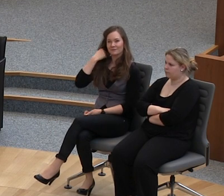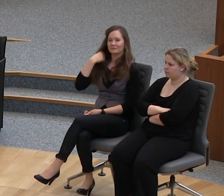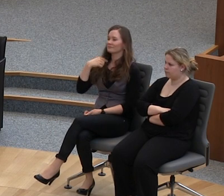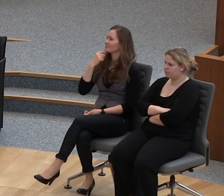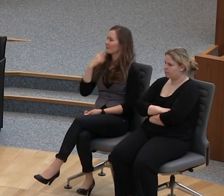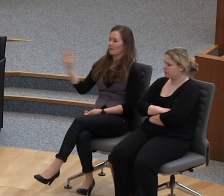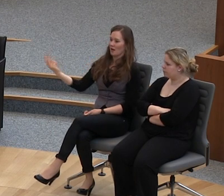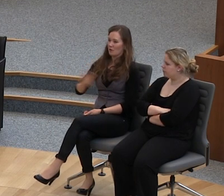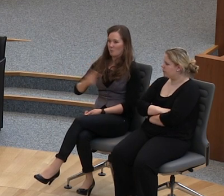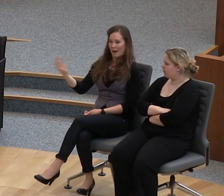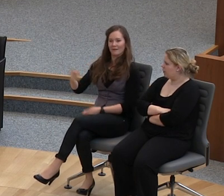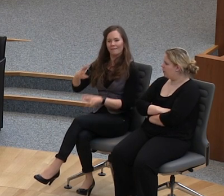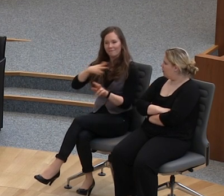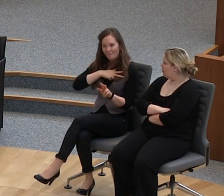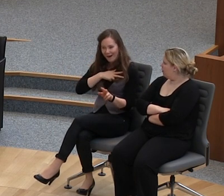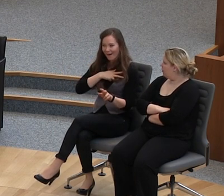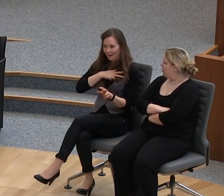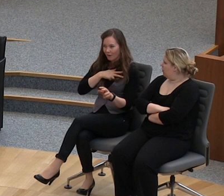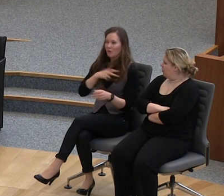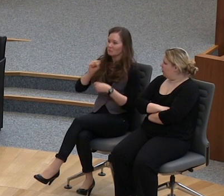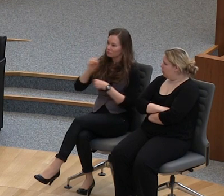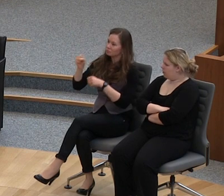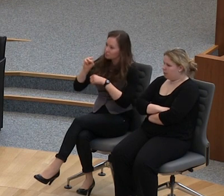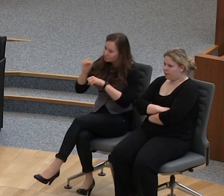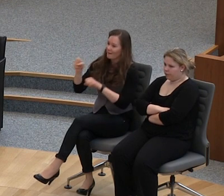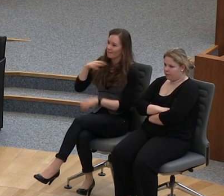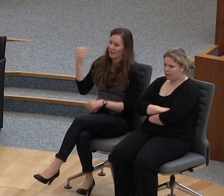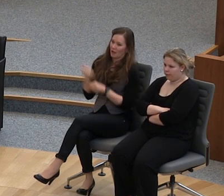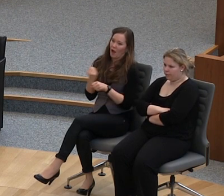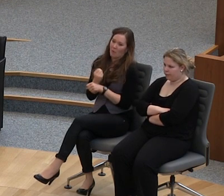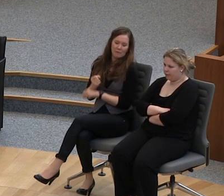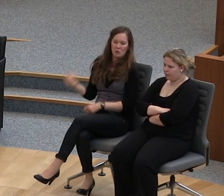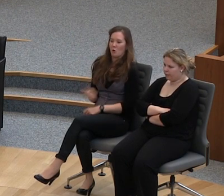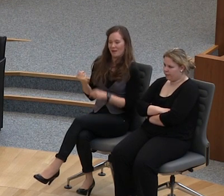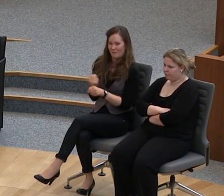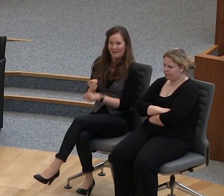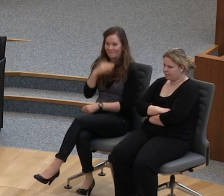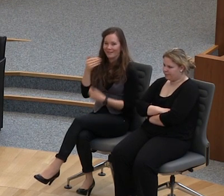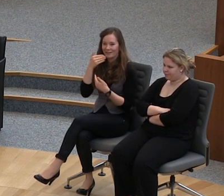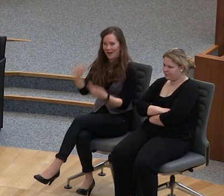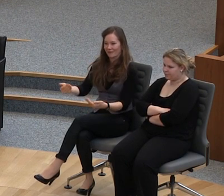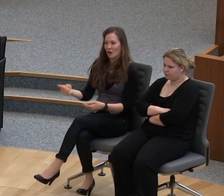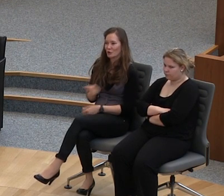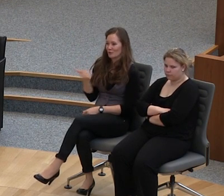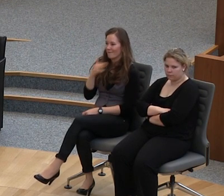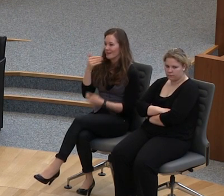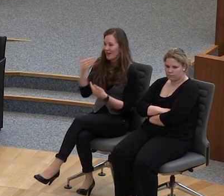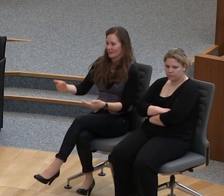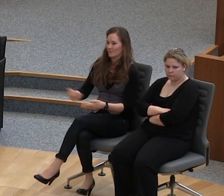Ihr beiden habt also wirklich unverwüstlich ganz viel Arbeit, tolle Arbeit geleistet. Also super, vielen